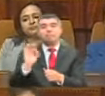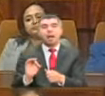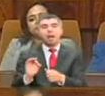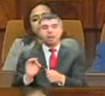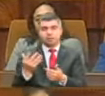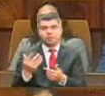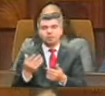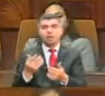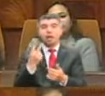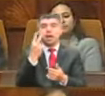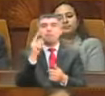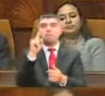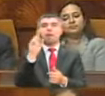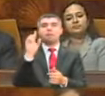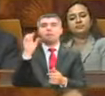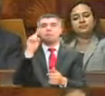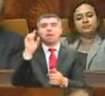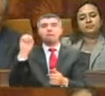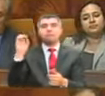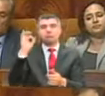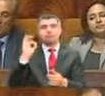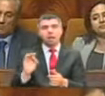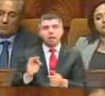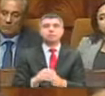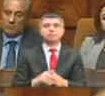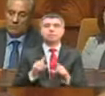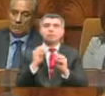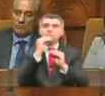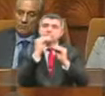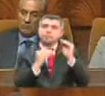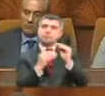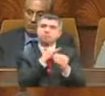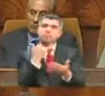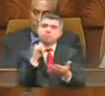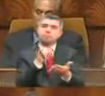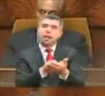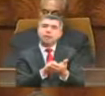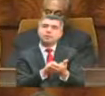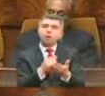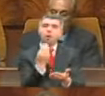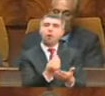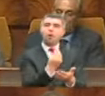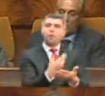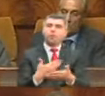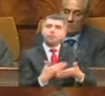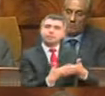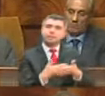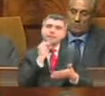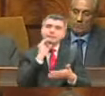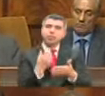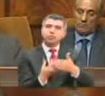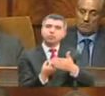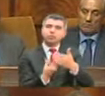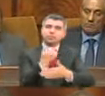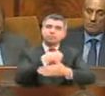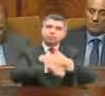سنة 2021، تقليص نسبة الوفيات لدى الرضع من 27 لكل 1000